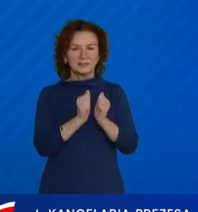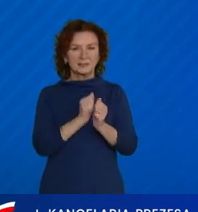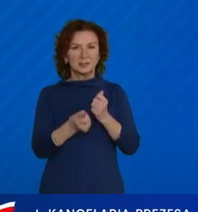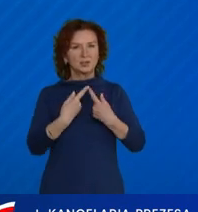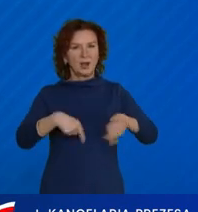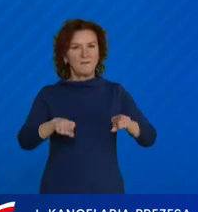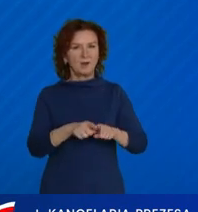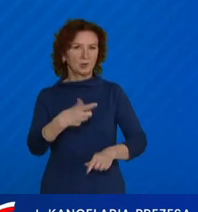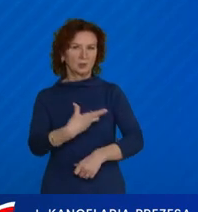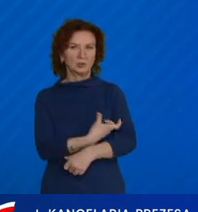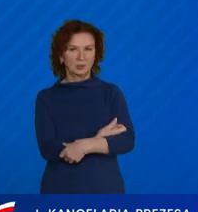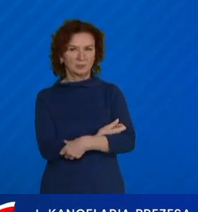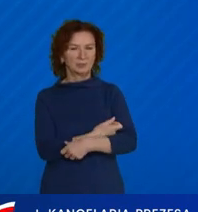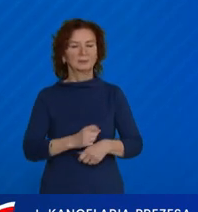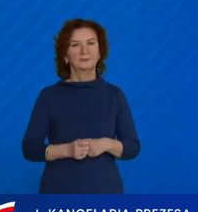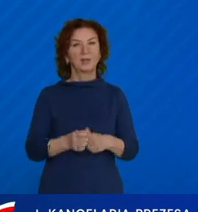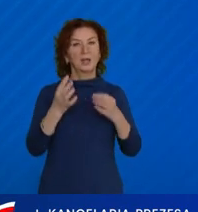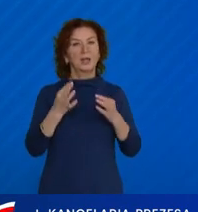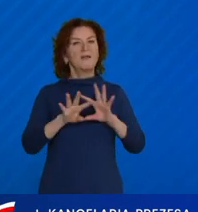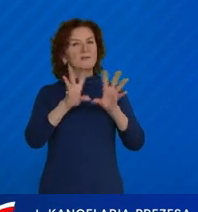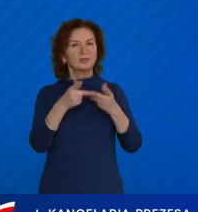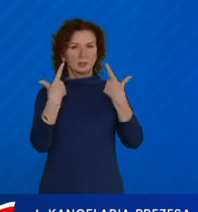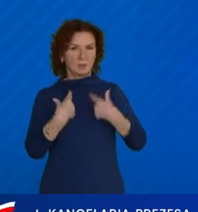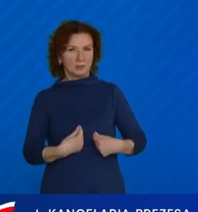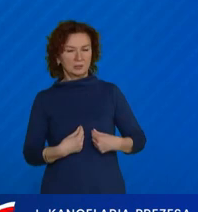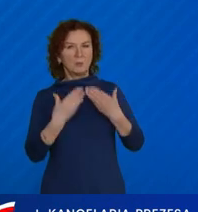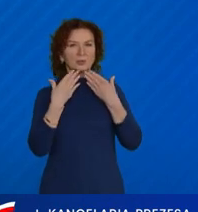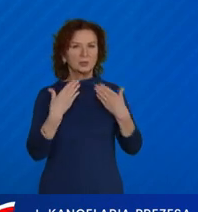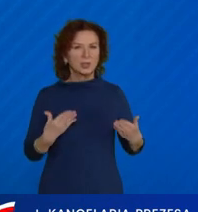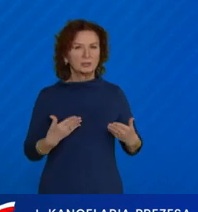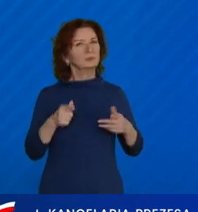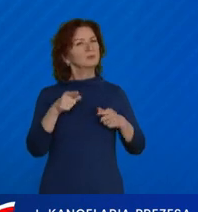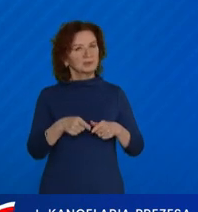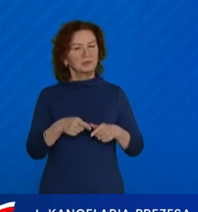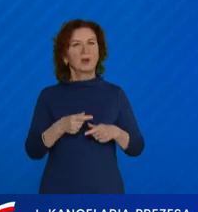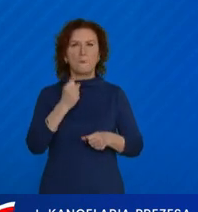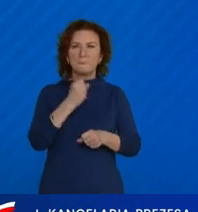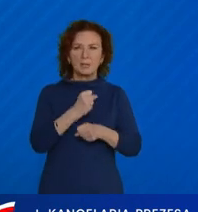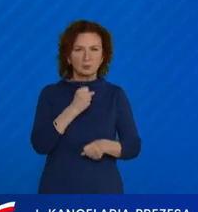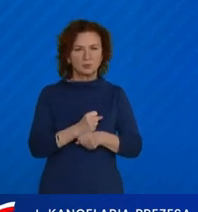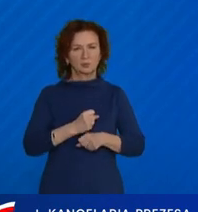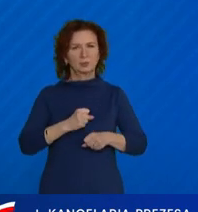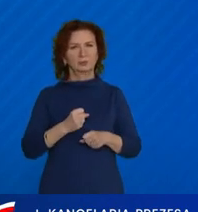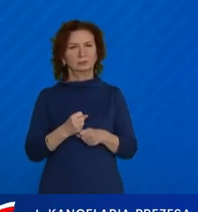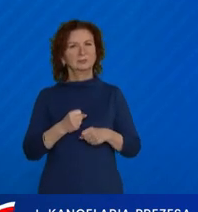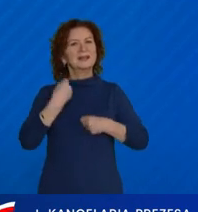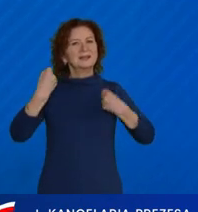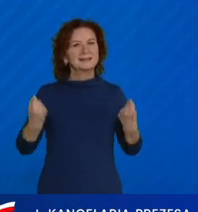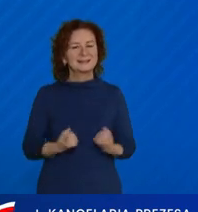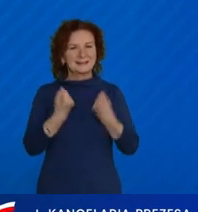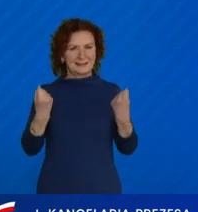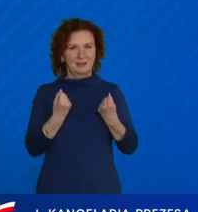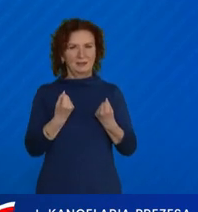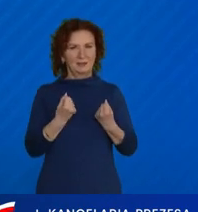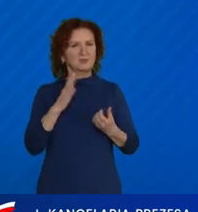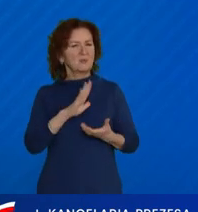przeciw COVID-19. I tym wszystkim osobom, dzięki którym to jest możliwe, za ich pracę, za ich poświęcenie, za